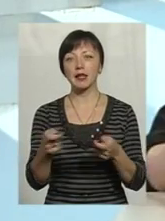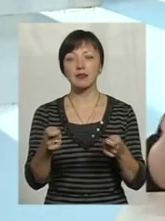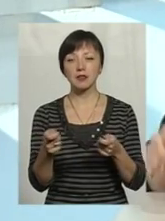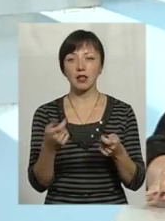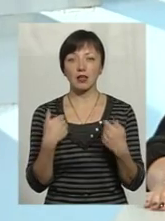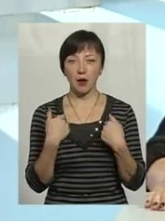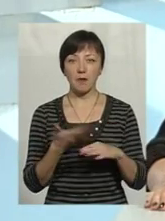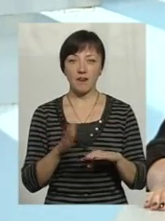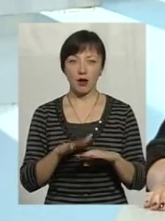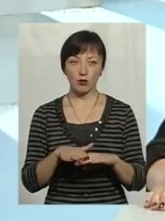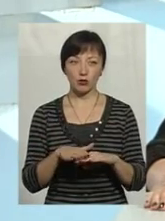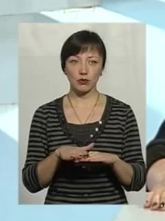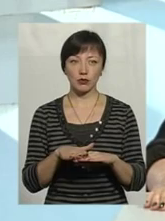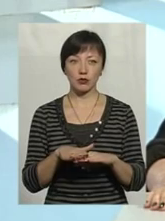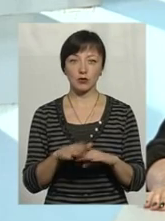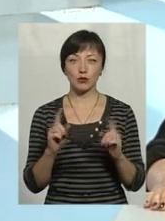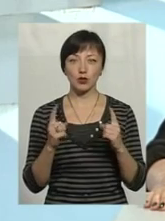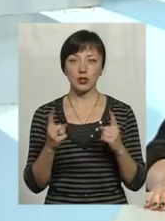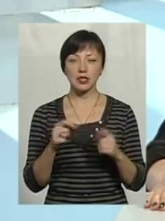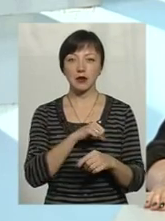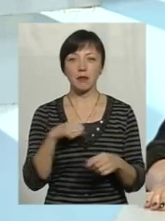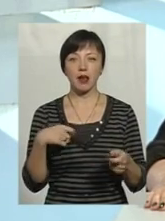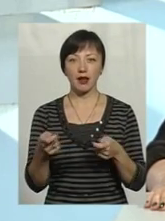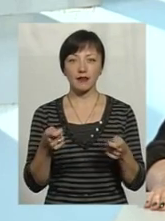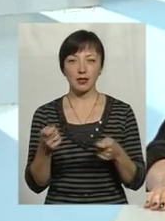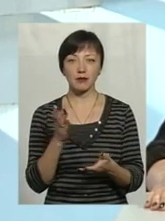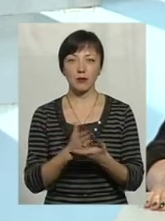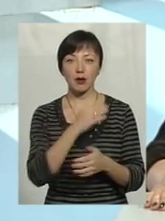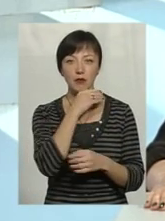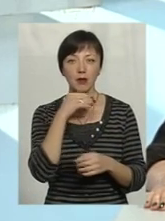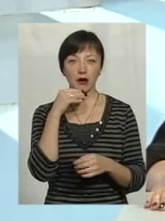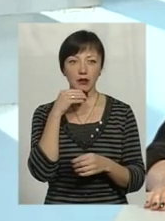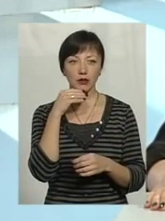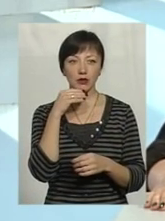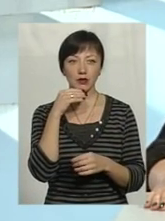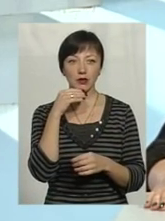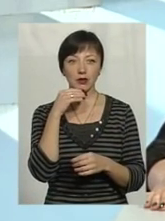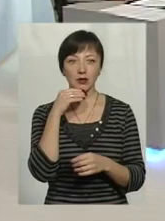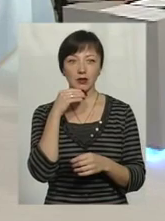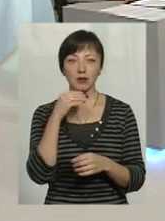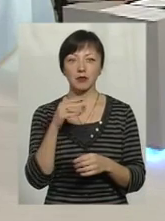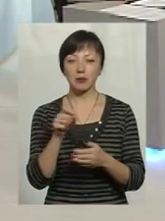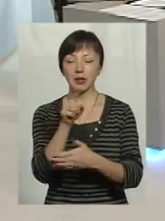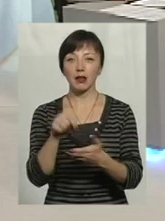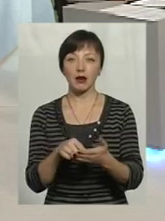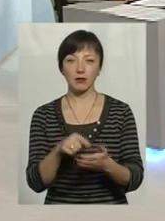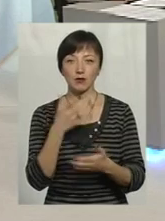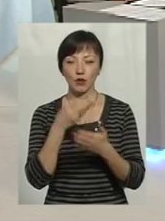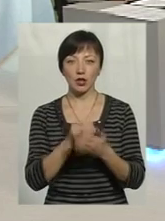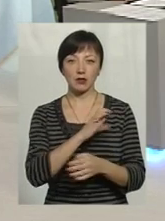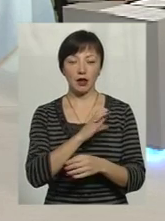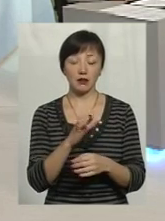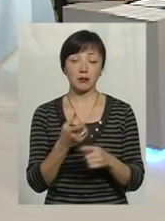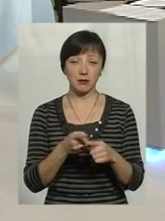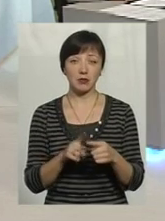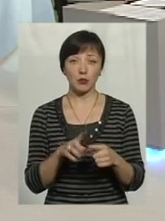Ну, нам важко буде поставити запитання, тому що саме керівництво має багато запитань в своїх статках. Тому і ми, в